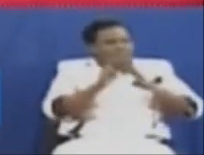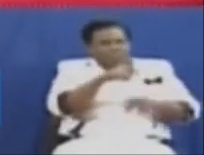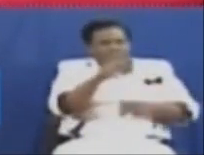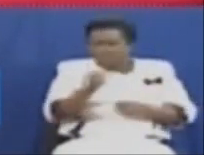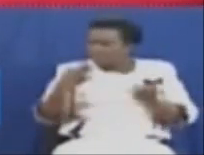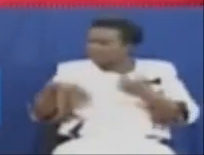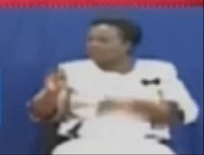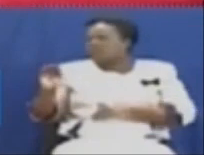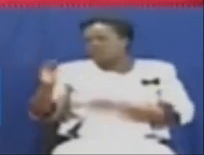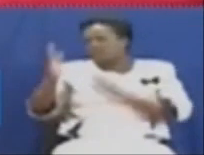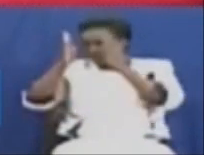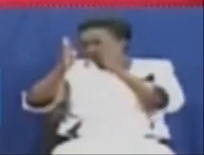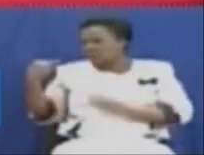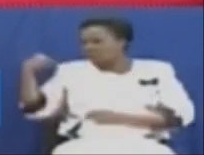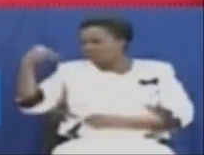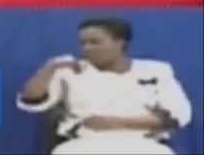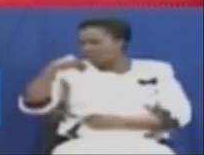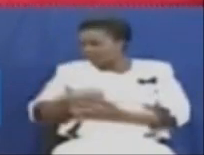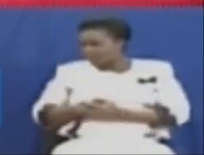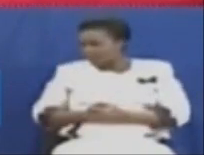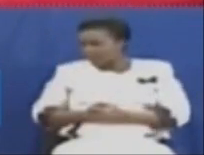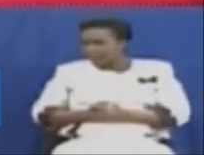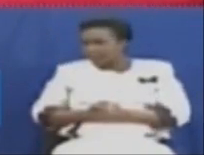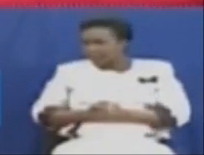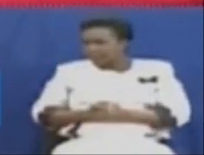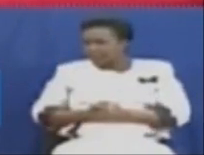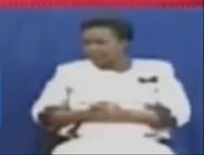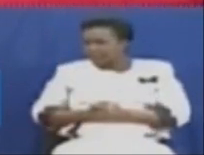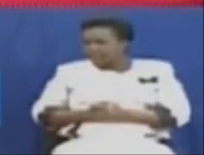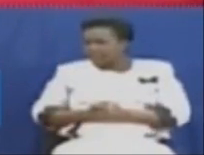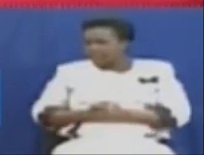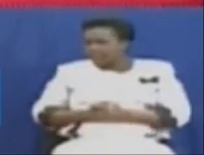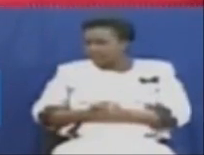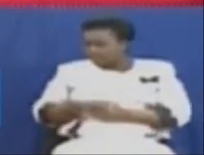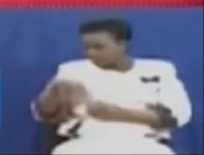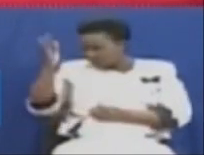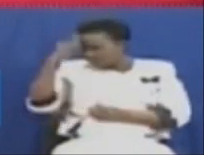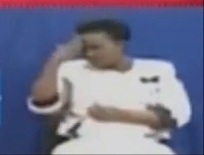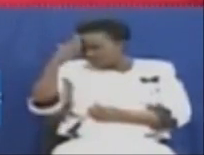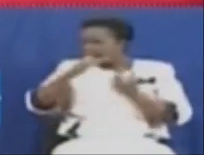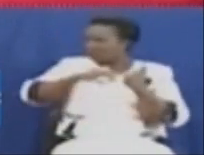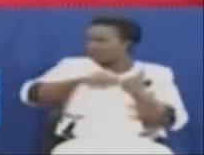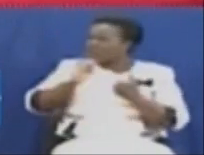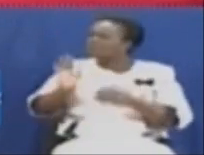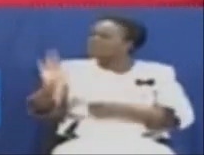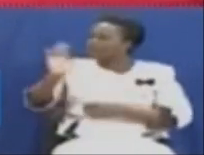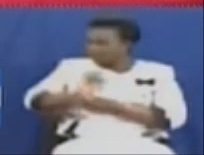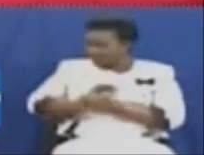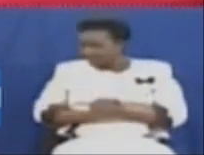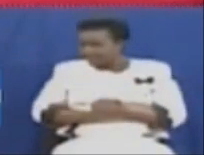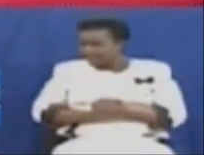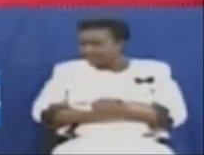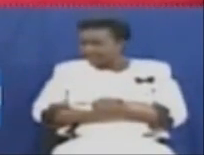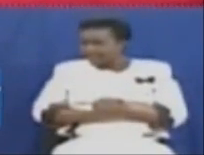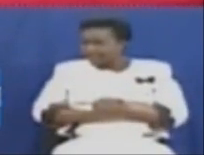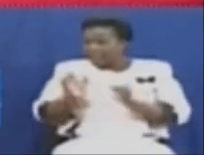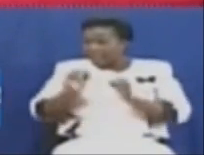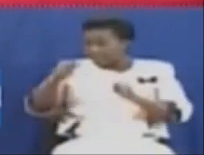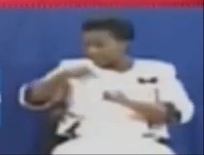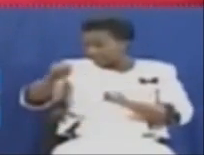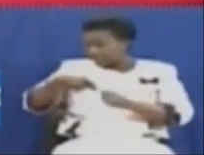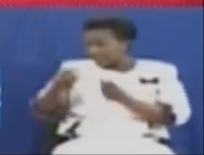kiongozi wa kambi ya upinzani, tunakuheshimu sana, tunatambua na majukumu kwa chama chako, lakini serikali